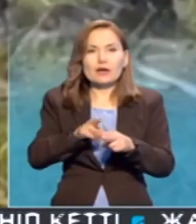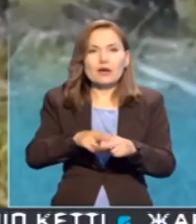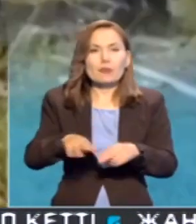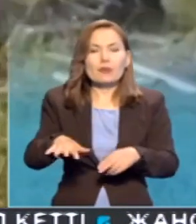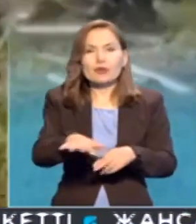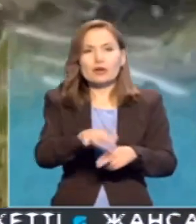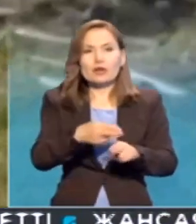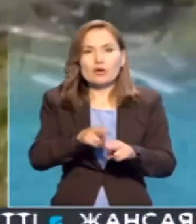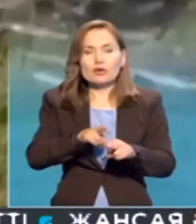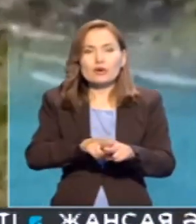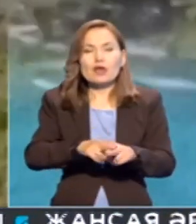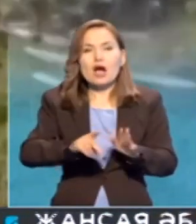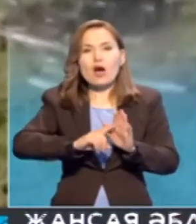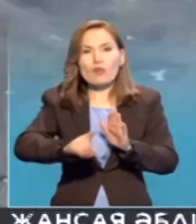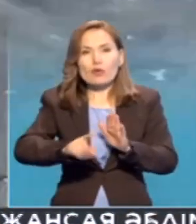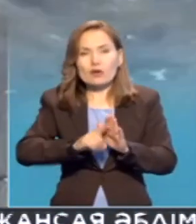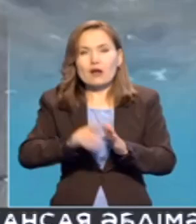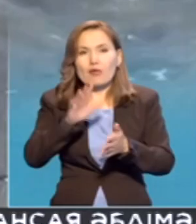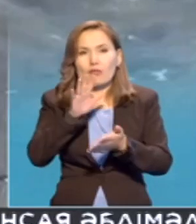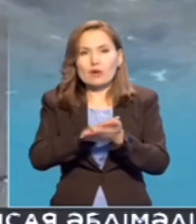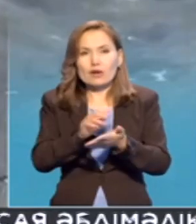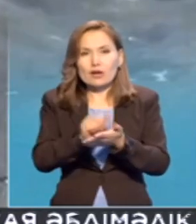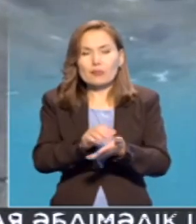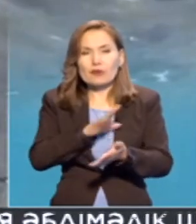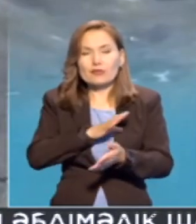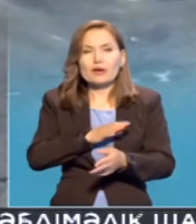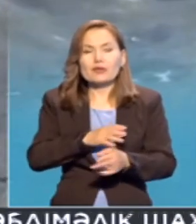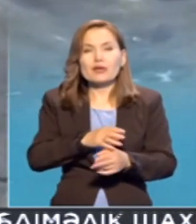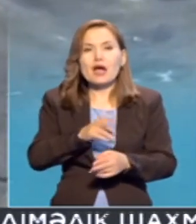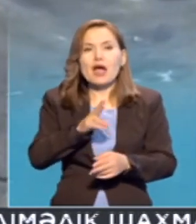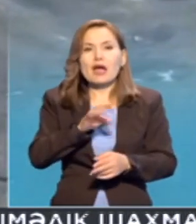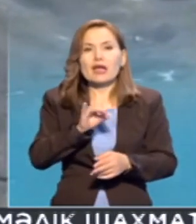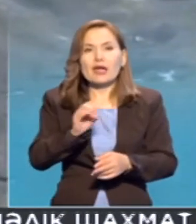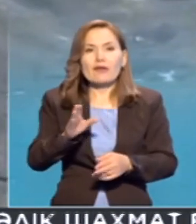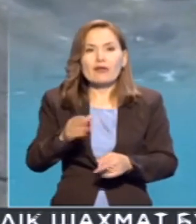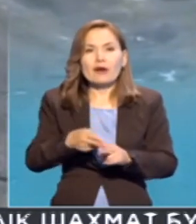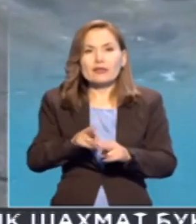Лисичанск Бахмут жолына үздіксіз оқ жаудырып жатыр. Ресми Киев осы